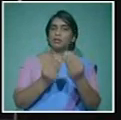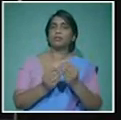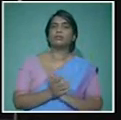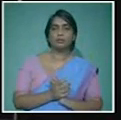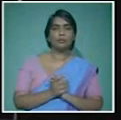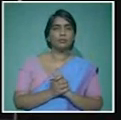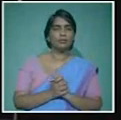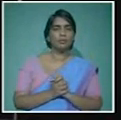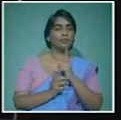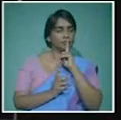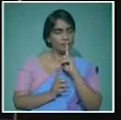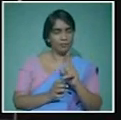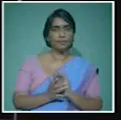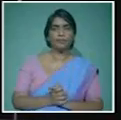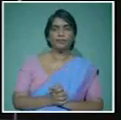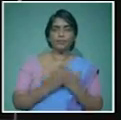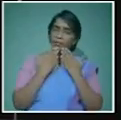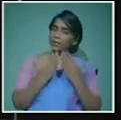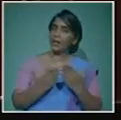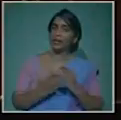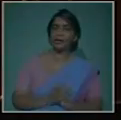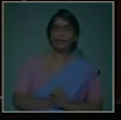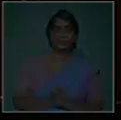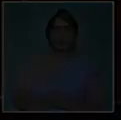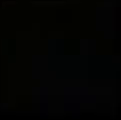ධෛර්ය ලැබේවා කියලා මම ප්‍රාර්ථනා කරනවා. බොහොම ස්තුතියි. බොහොම ස්තුතියි කරවමත්තුනි.